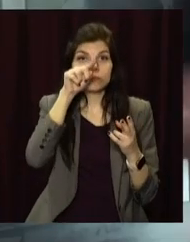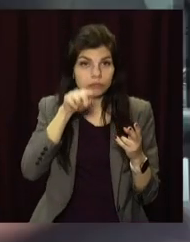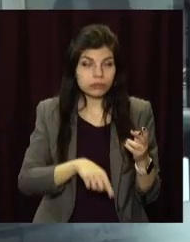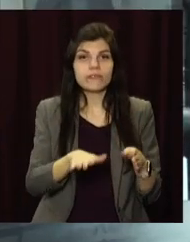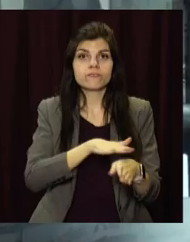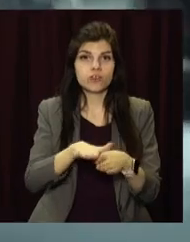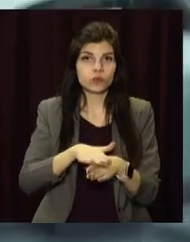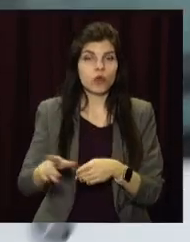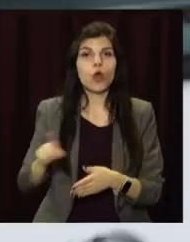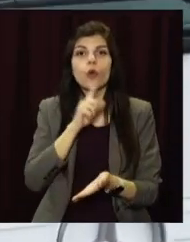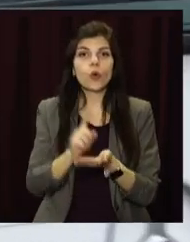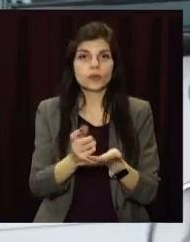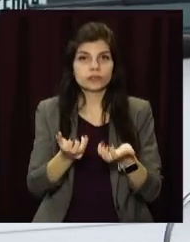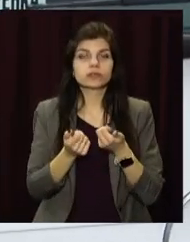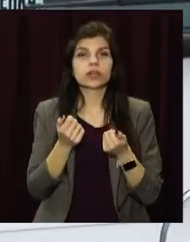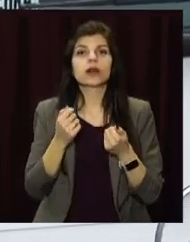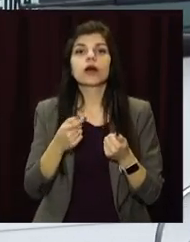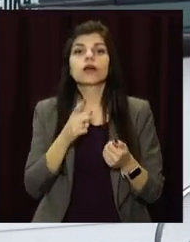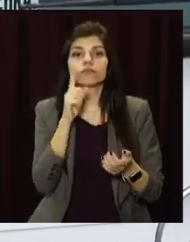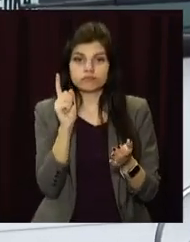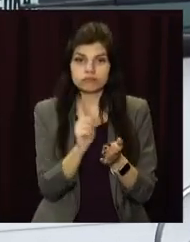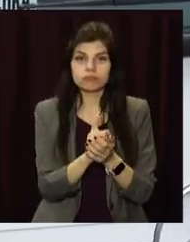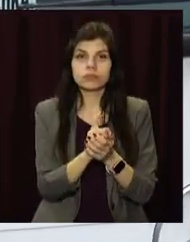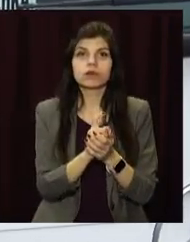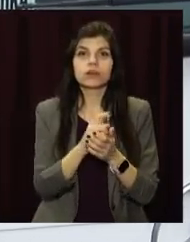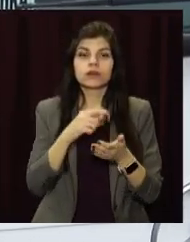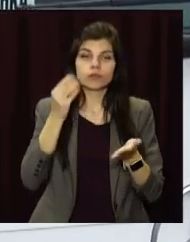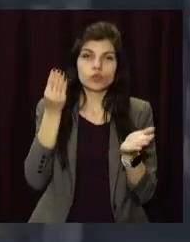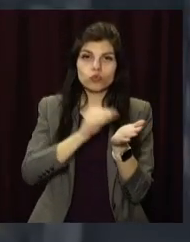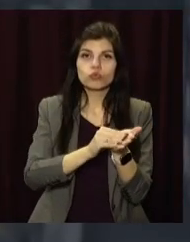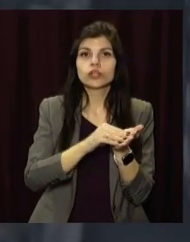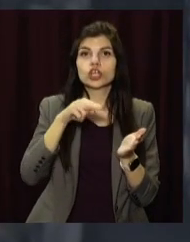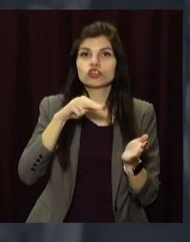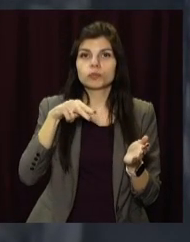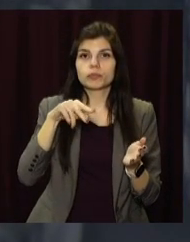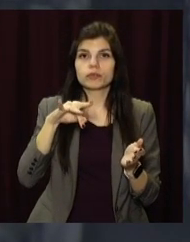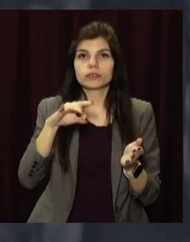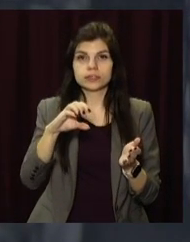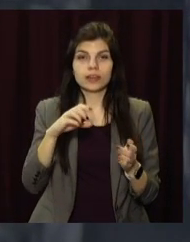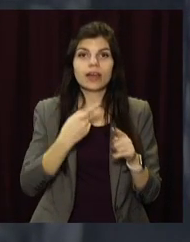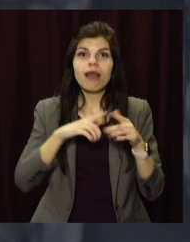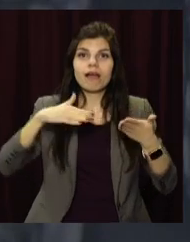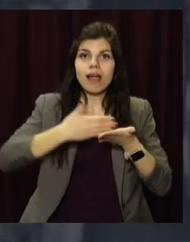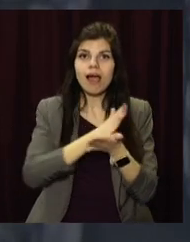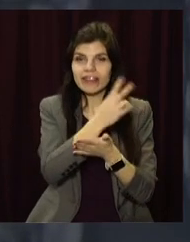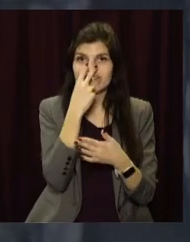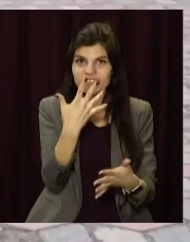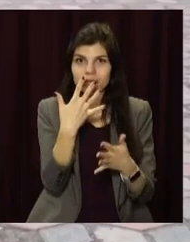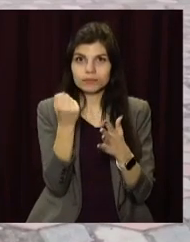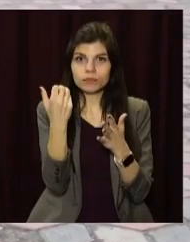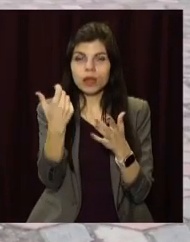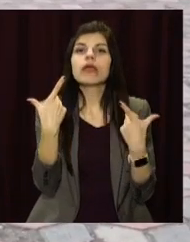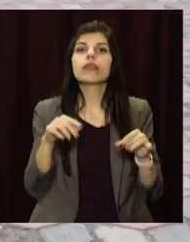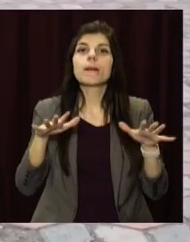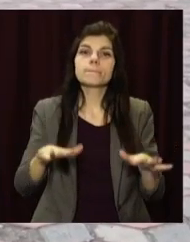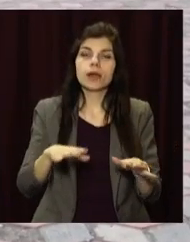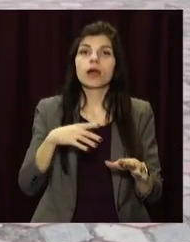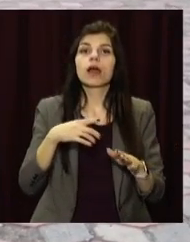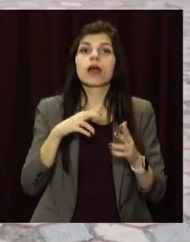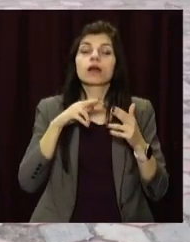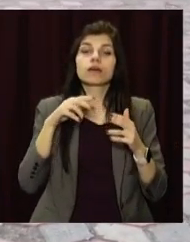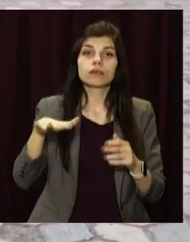10 маршрутів, 2 претенденти. У Кам'янському пройшло засідання конкурсної комісії, яка визначила перевізників, які обслуговуватимуть